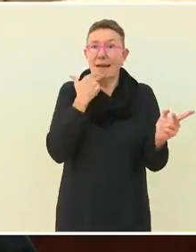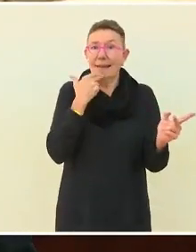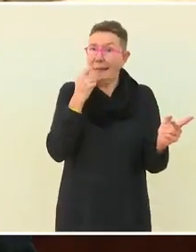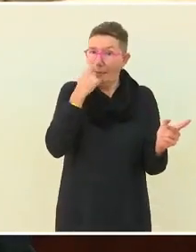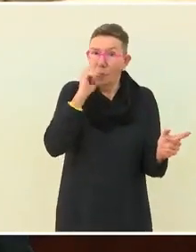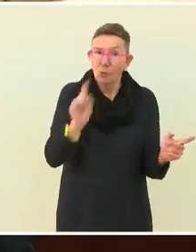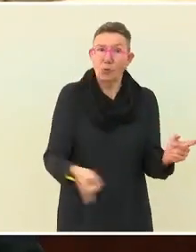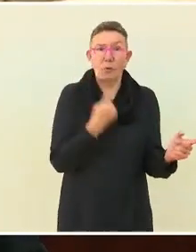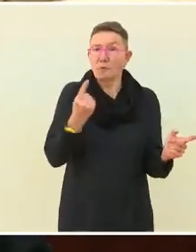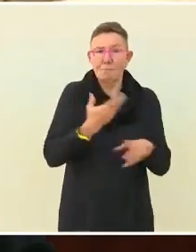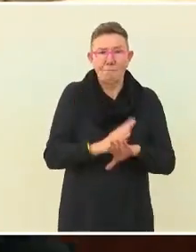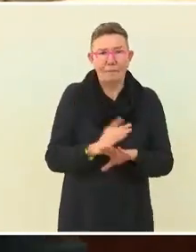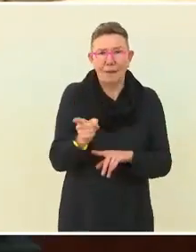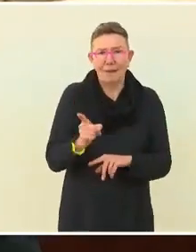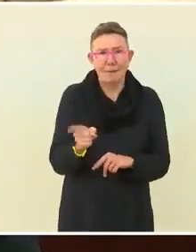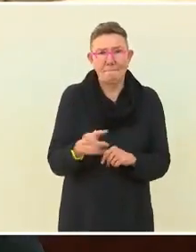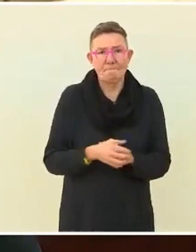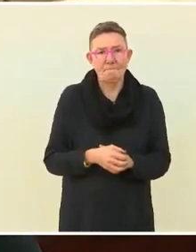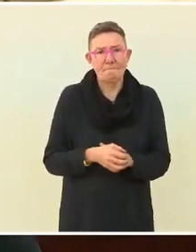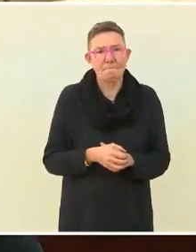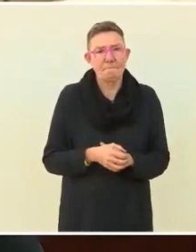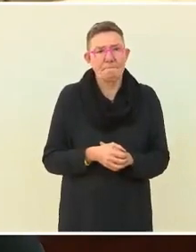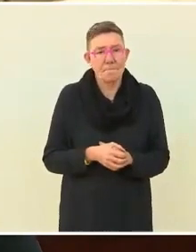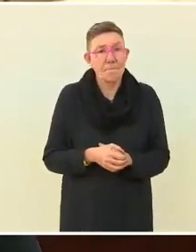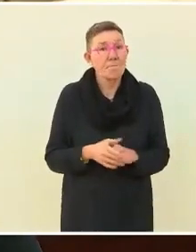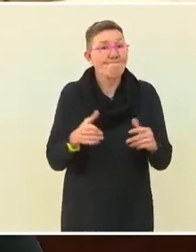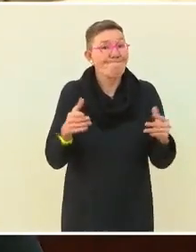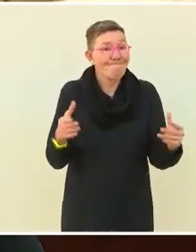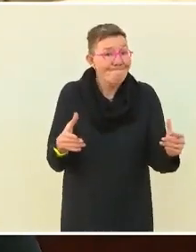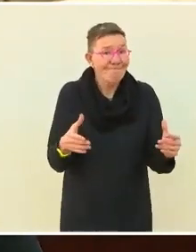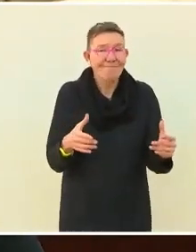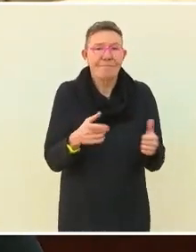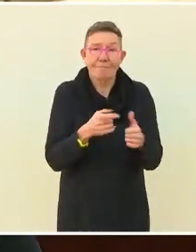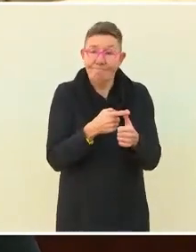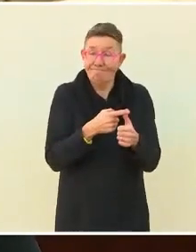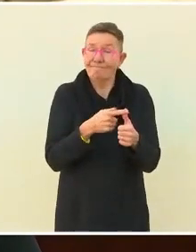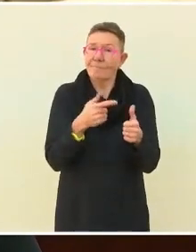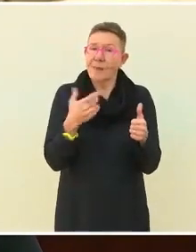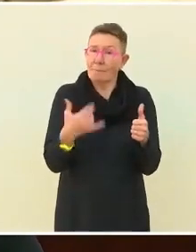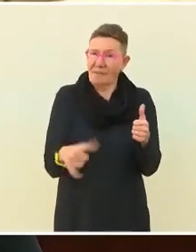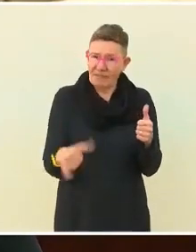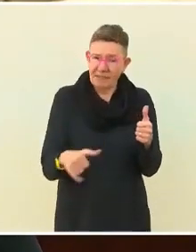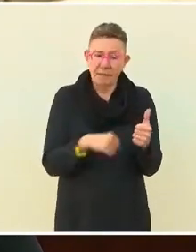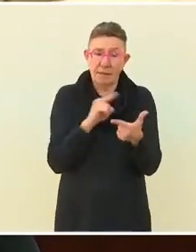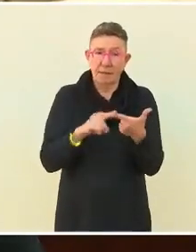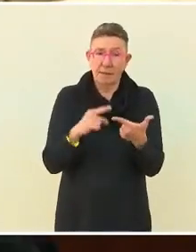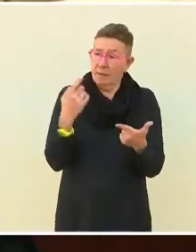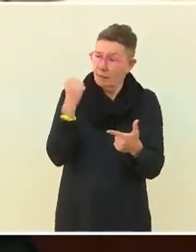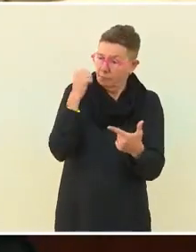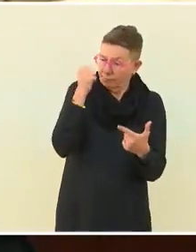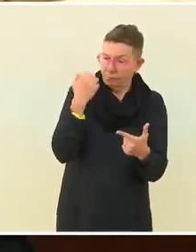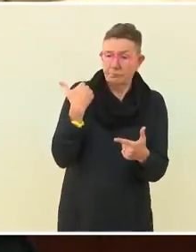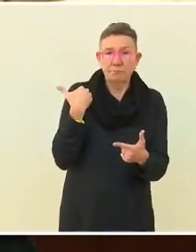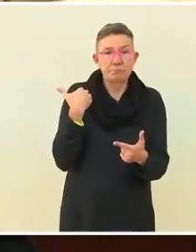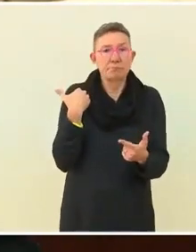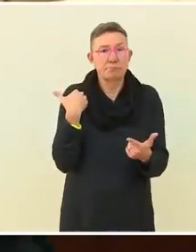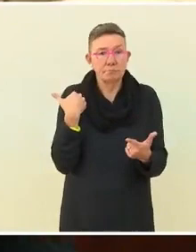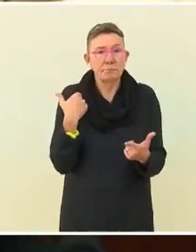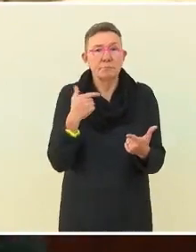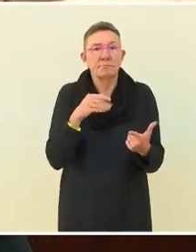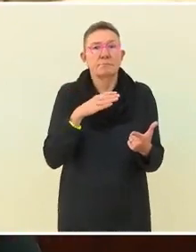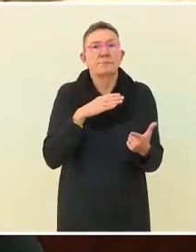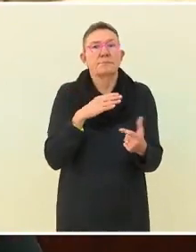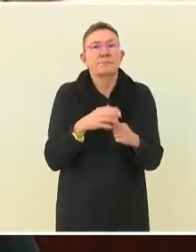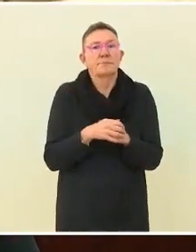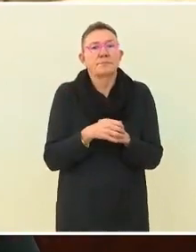pour toutes et tous. Comme si cela ne suffisait pas, nous apprenons en ce début d'année que dans le cadre de l'entrée